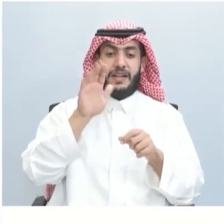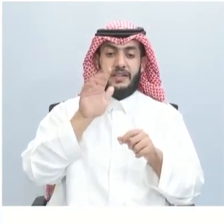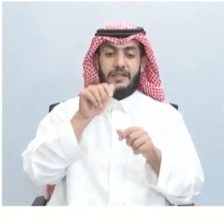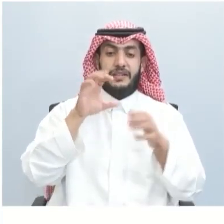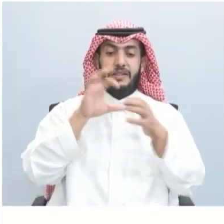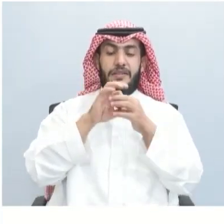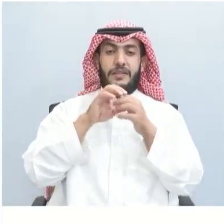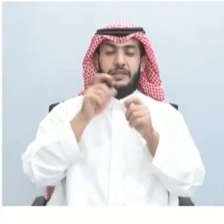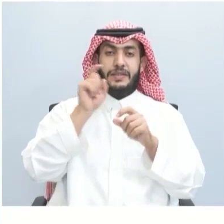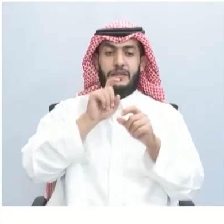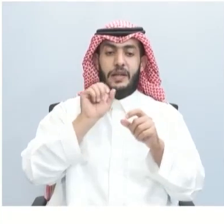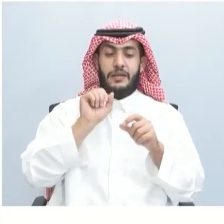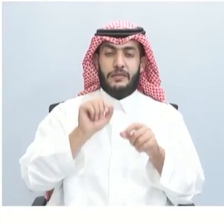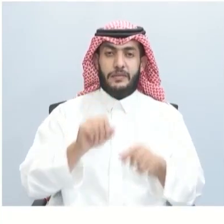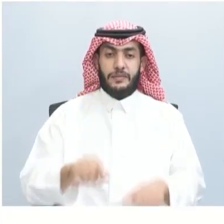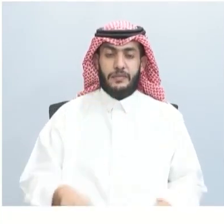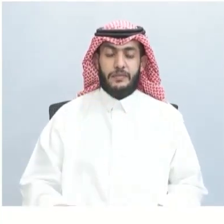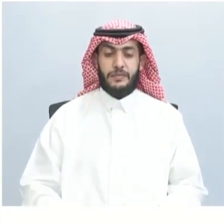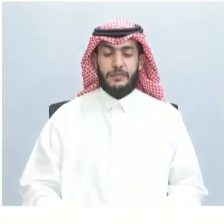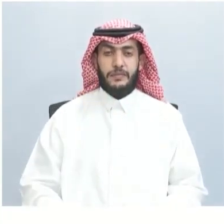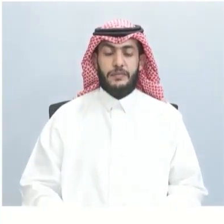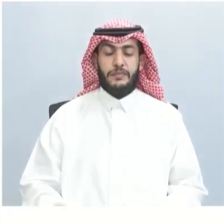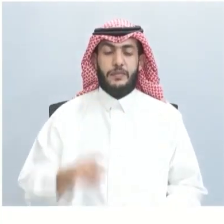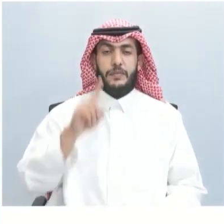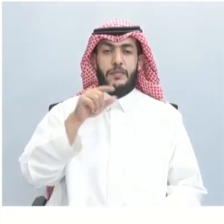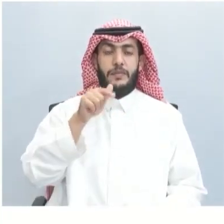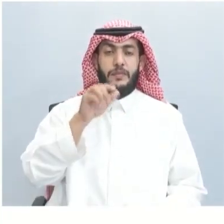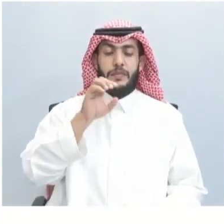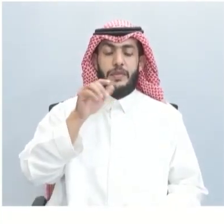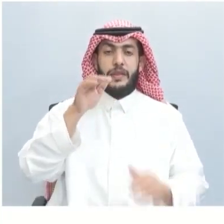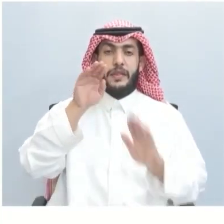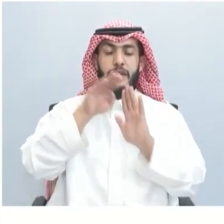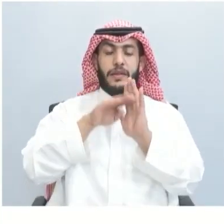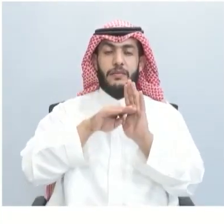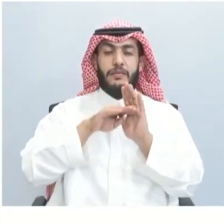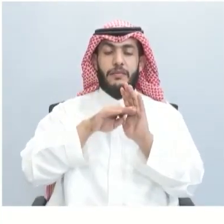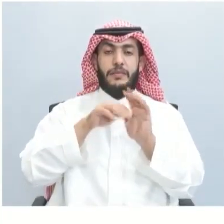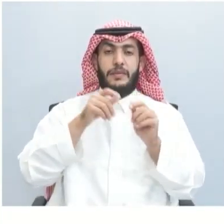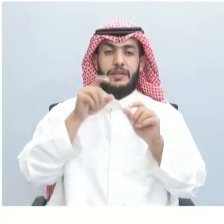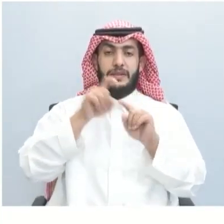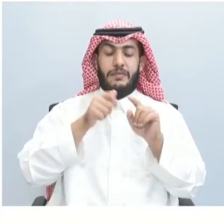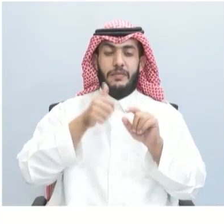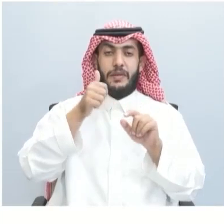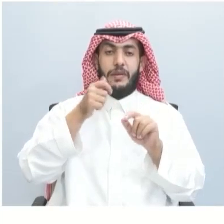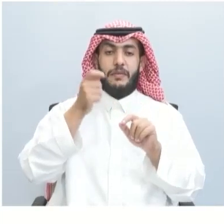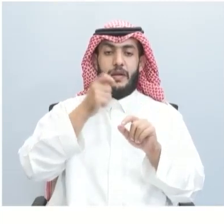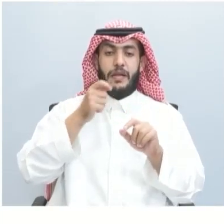بالاستعلامات الاجابه خاطئه الاجابه الترتيب هي عمليه ترتيب النتائج